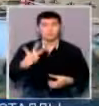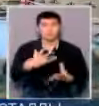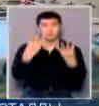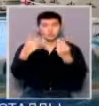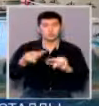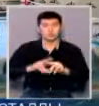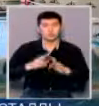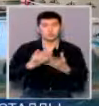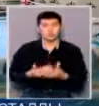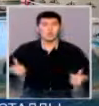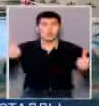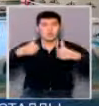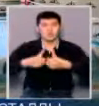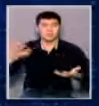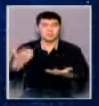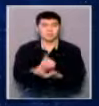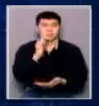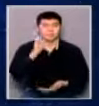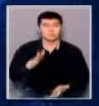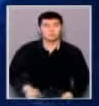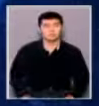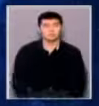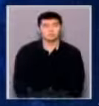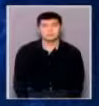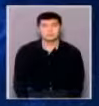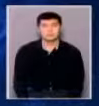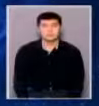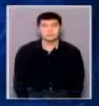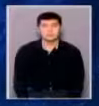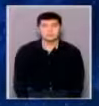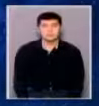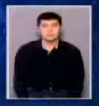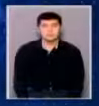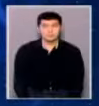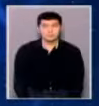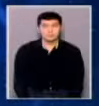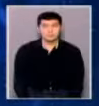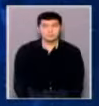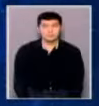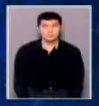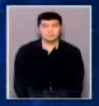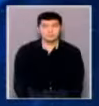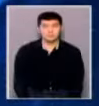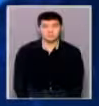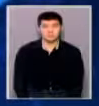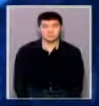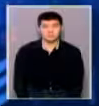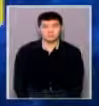күні ақтық сында анықталмақ. Гүлфани Хамзи, Айбек Халымов, Атырау арнасы.